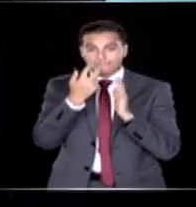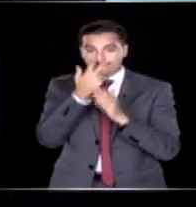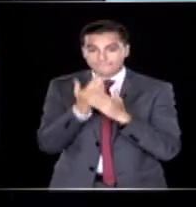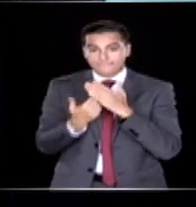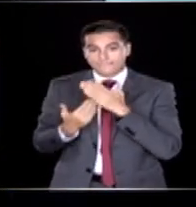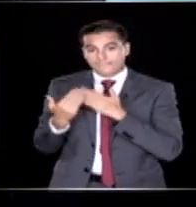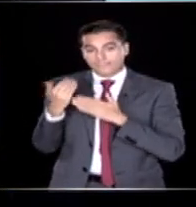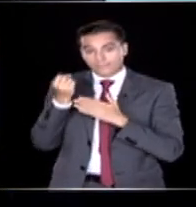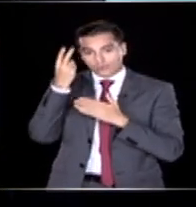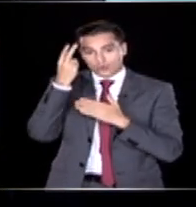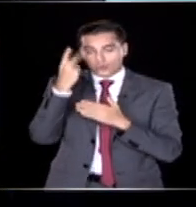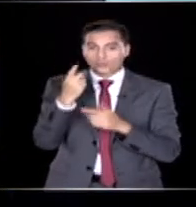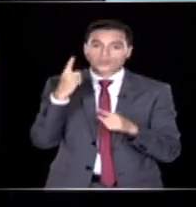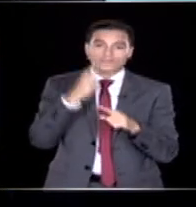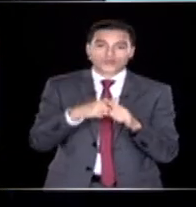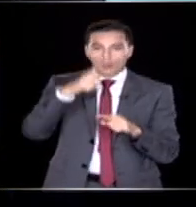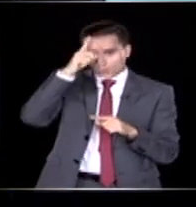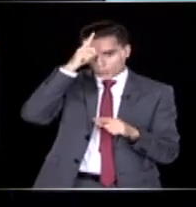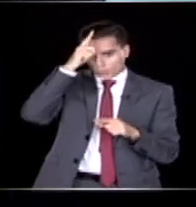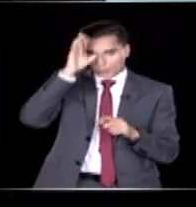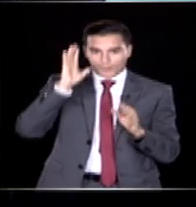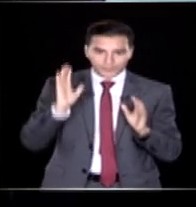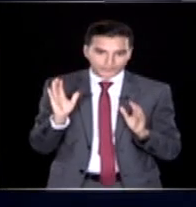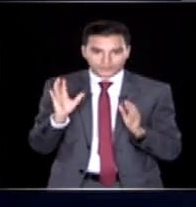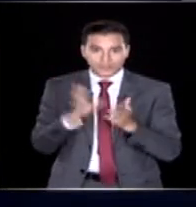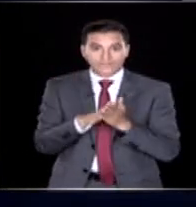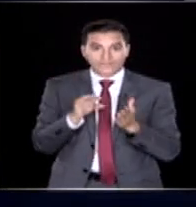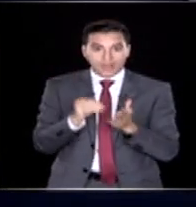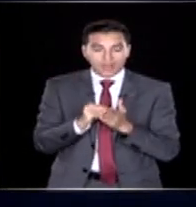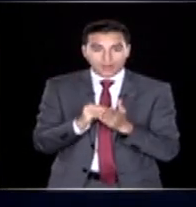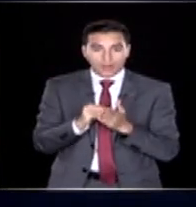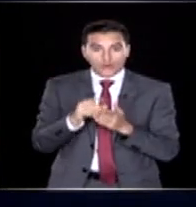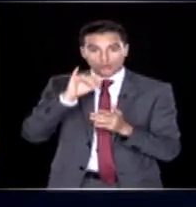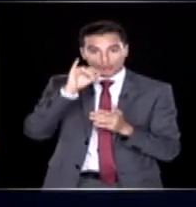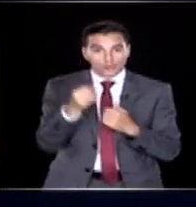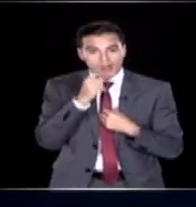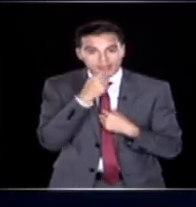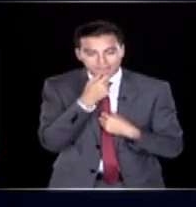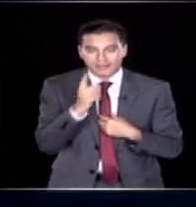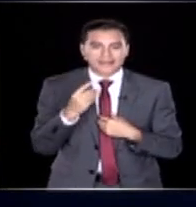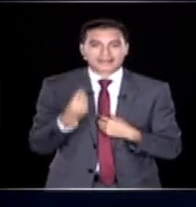إمتى جوكر؟ على حسب بقى. غالباً في الـ50-50. في الـ50-50، تمام.